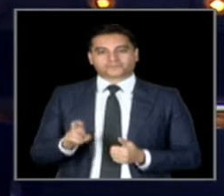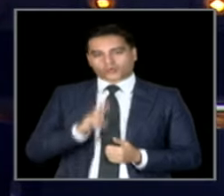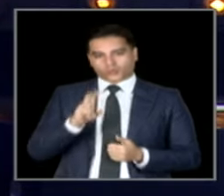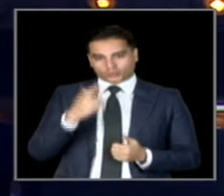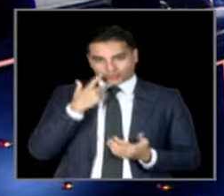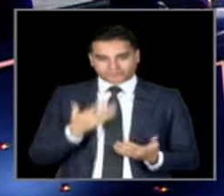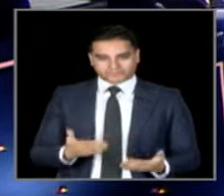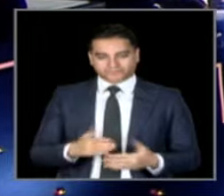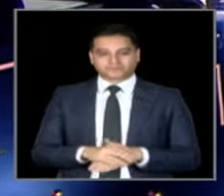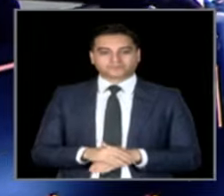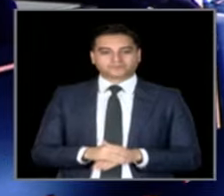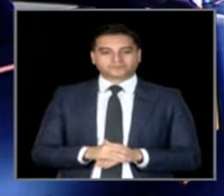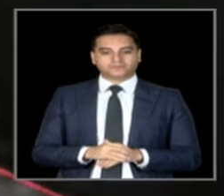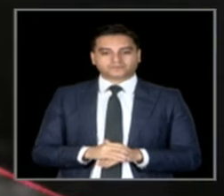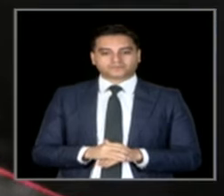والسؤال هو: